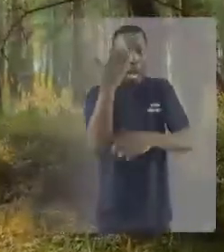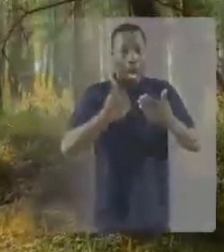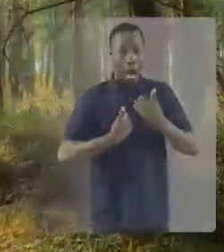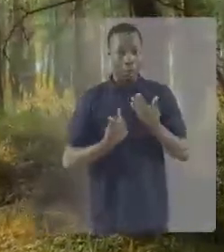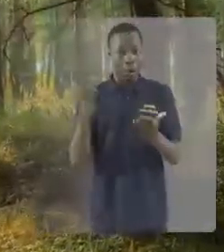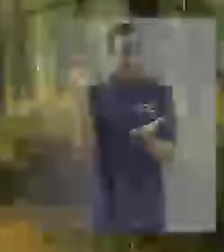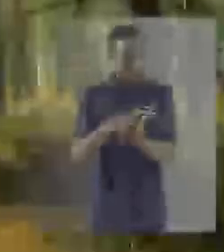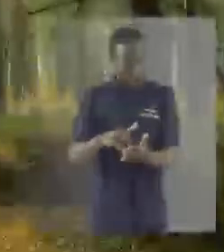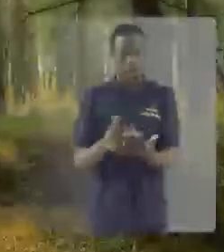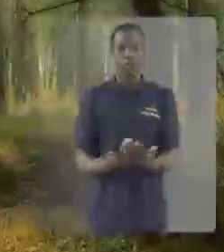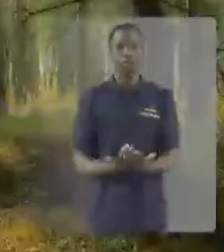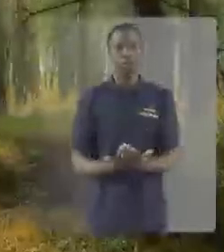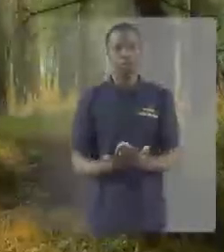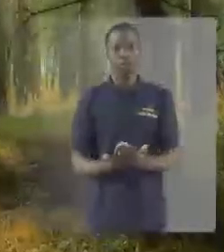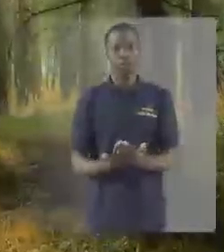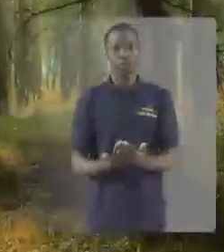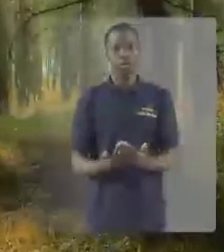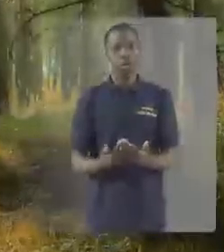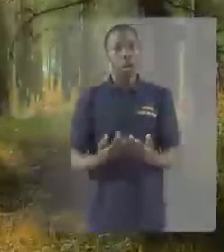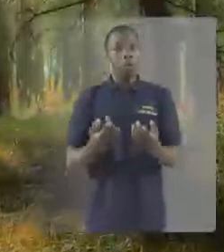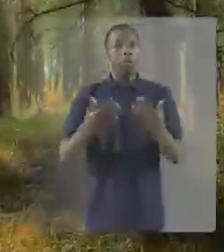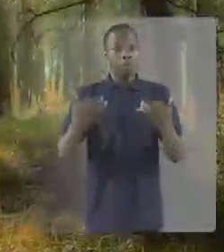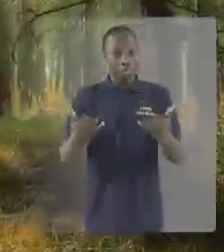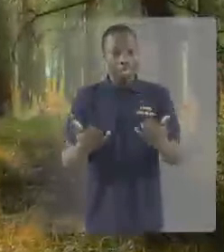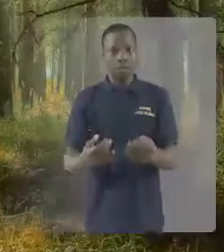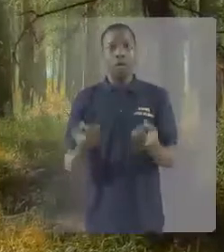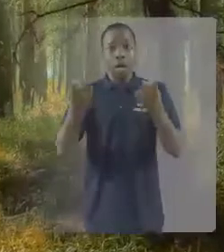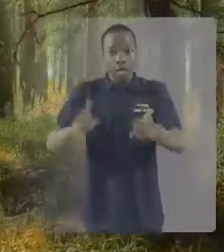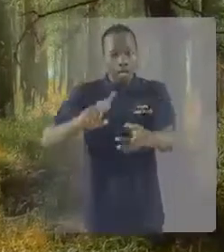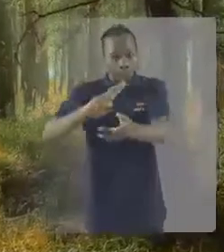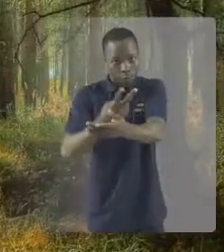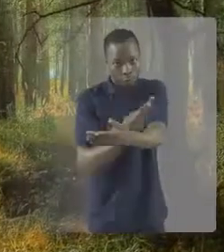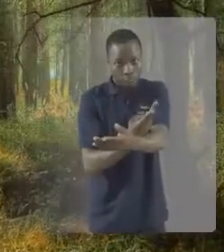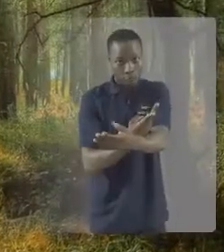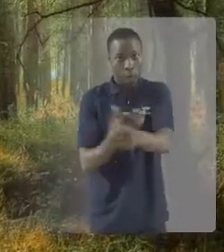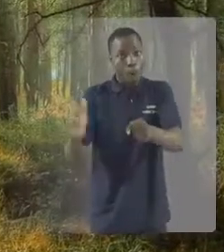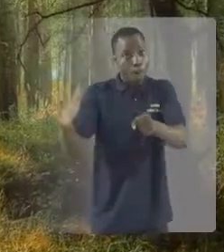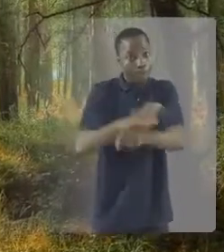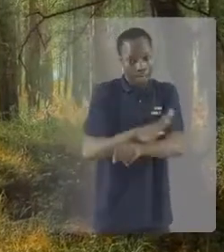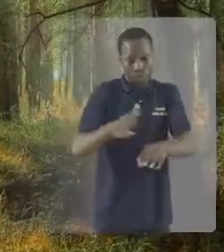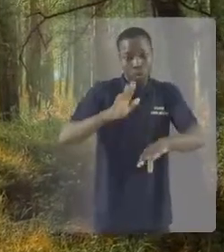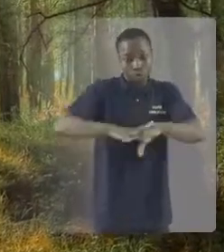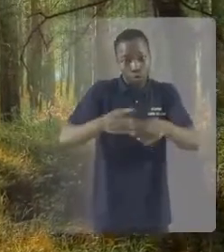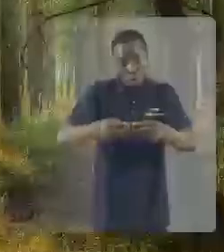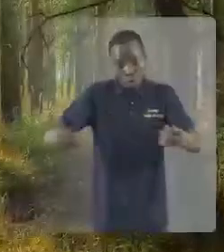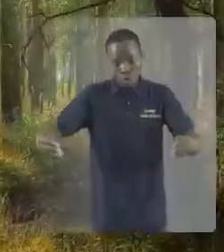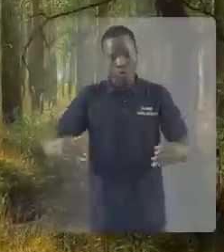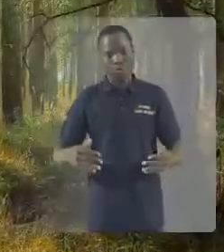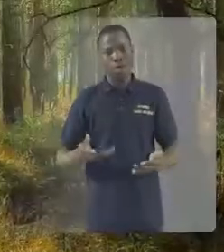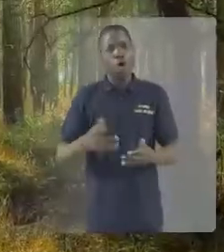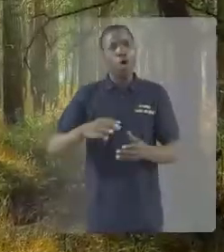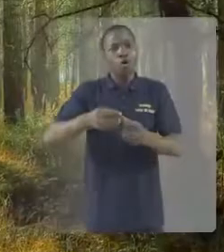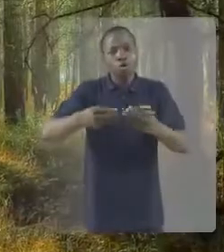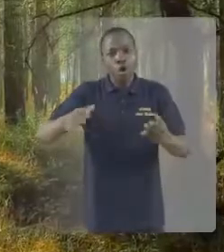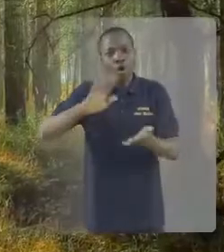Le reboisement, en reconstituant le couvert végétal, permet aussi au sol de se